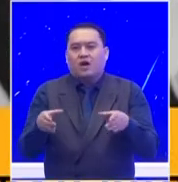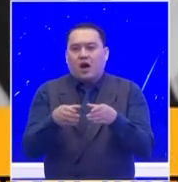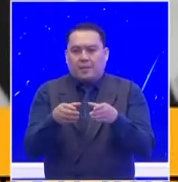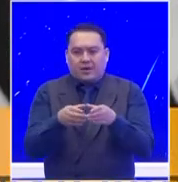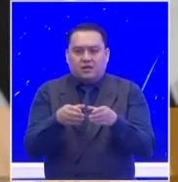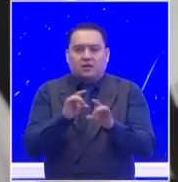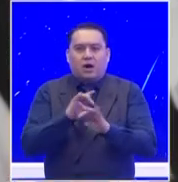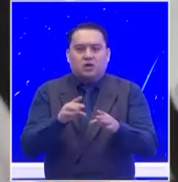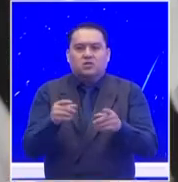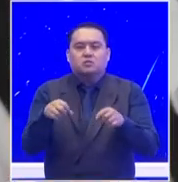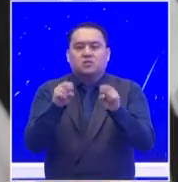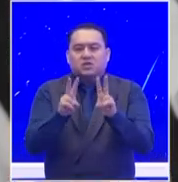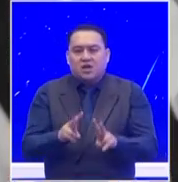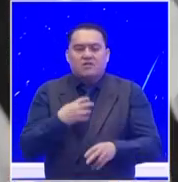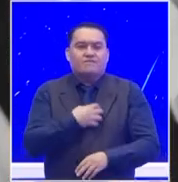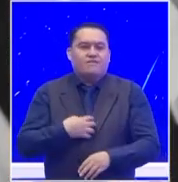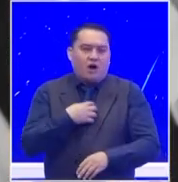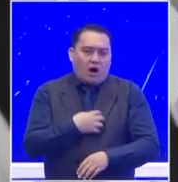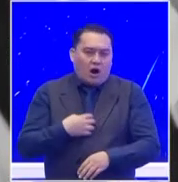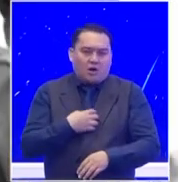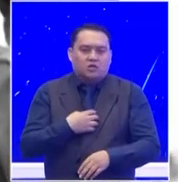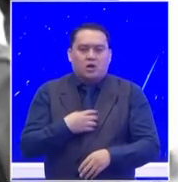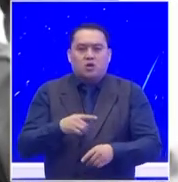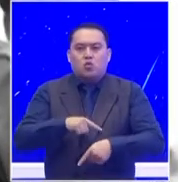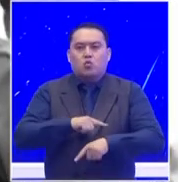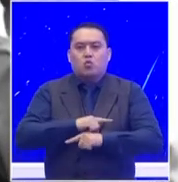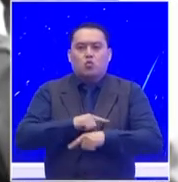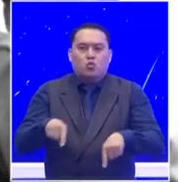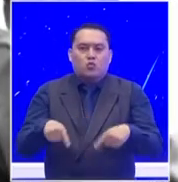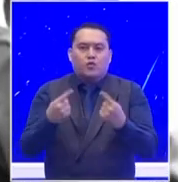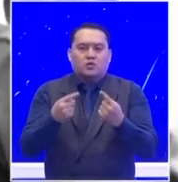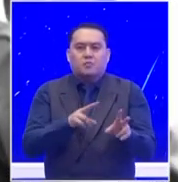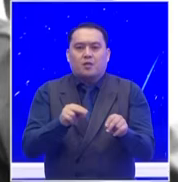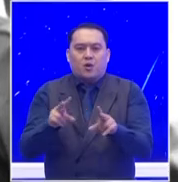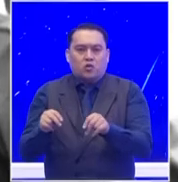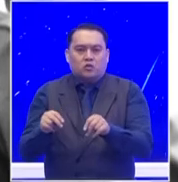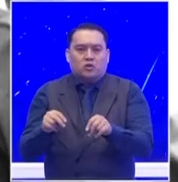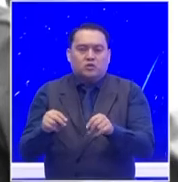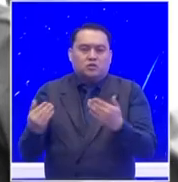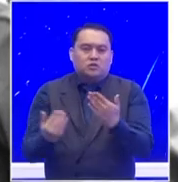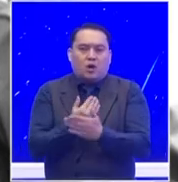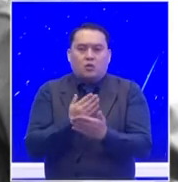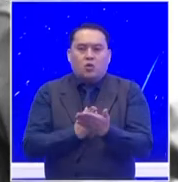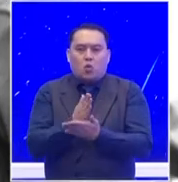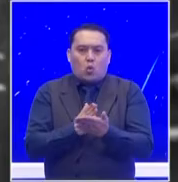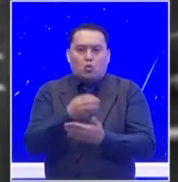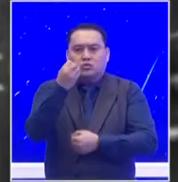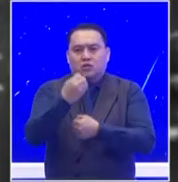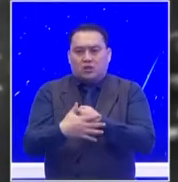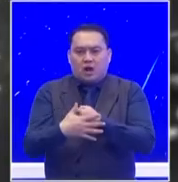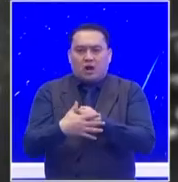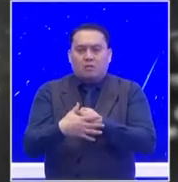WealthX. По словам экспертов, важной движущей силой глобального роста благосостояния стала переориентация политики крупных